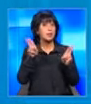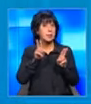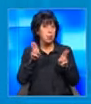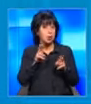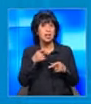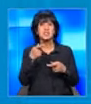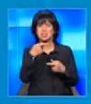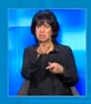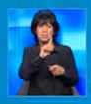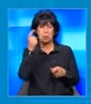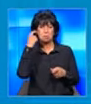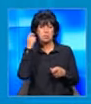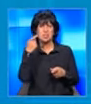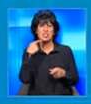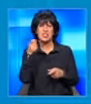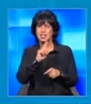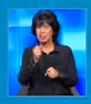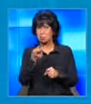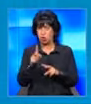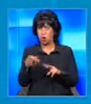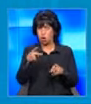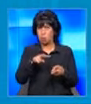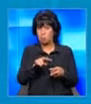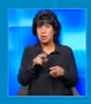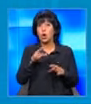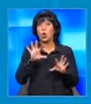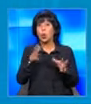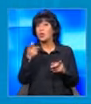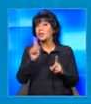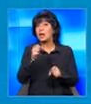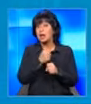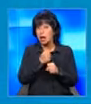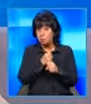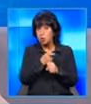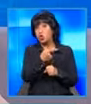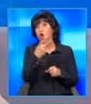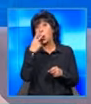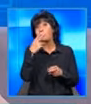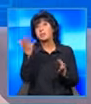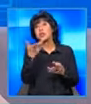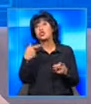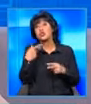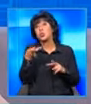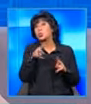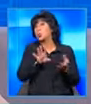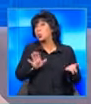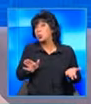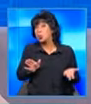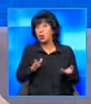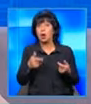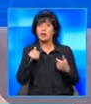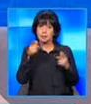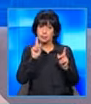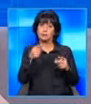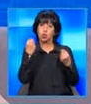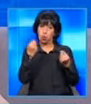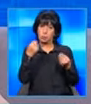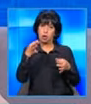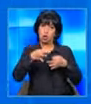Обаче, когато не работи, има нещо счупено, защо да не пробваме с машини? Драшка? Би трябвало да обясним много добре на